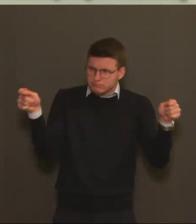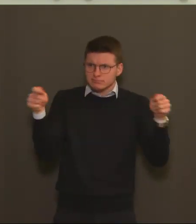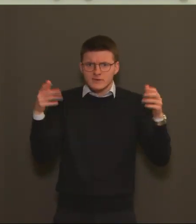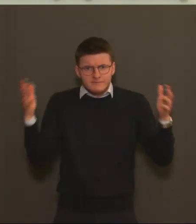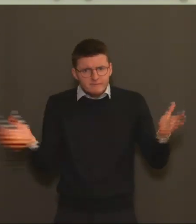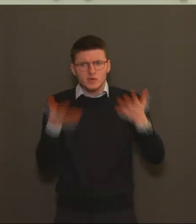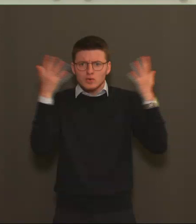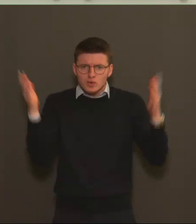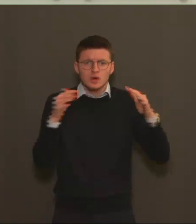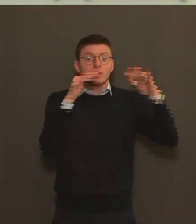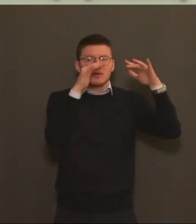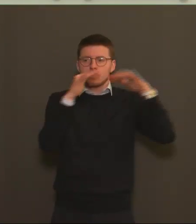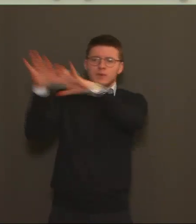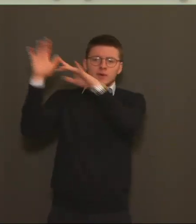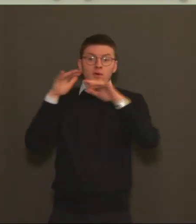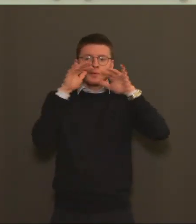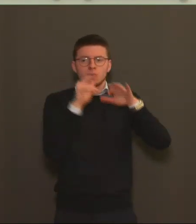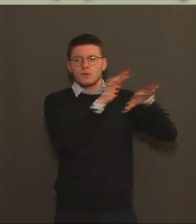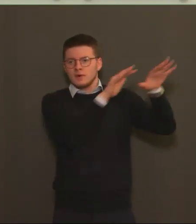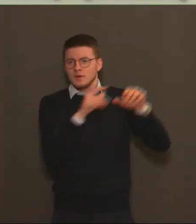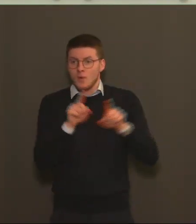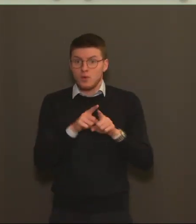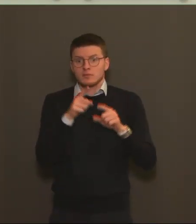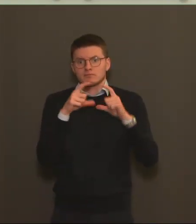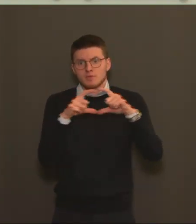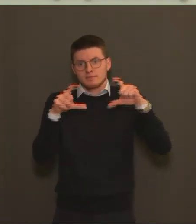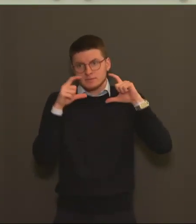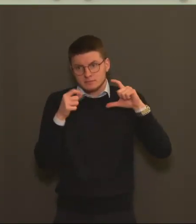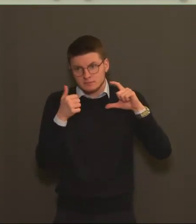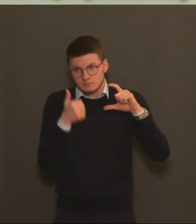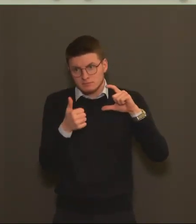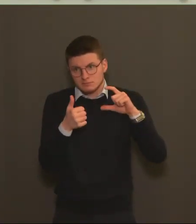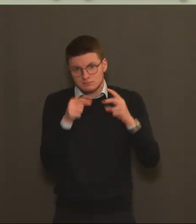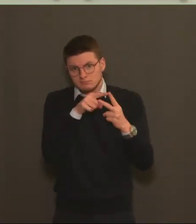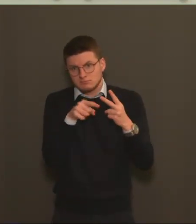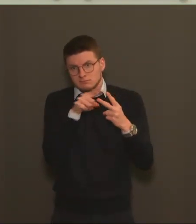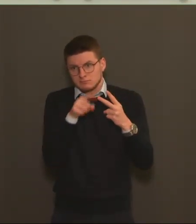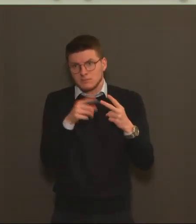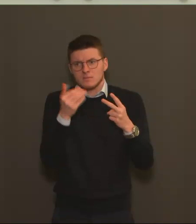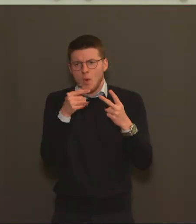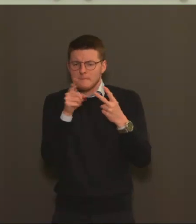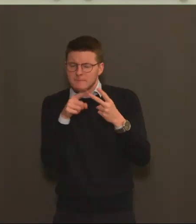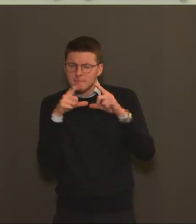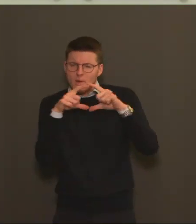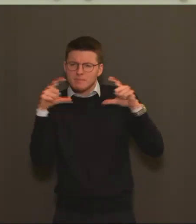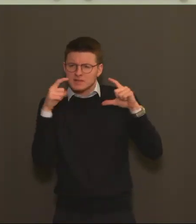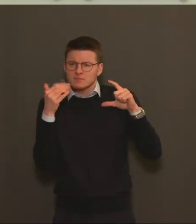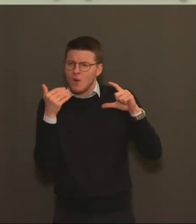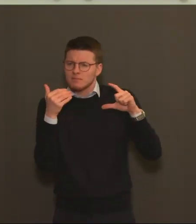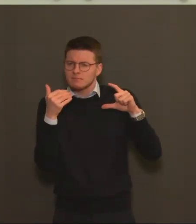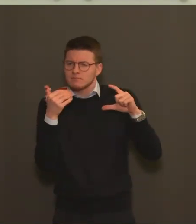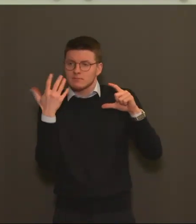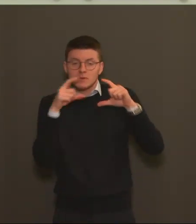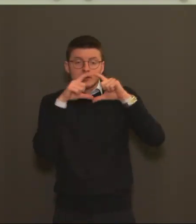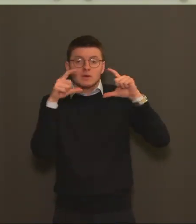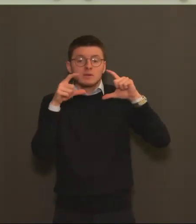kan ook een masker helpen. Een masker vangt immers de grote druppels op, vooraleer die de